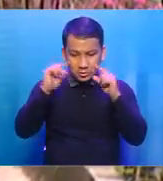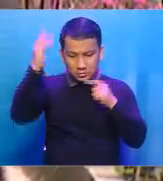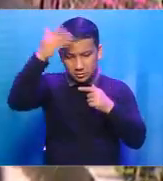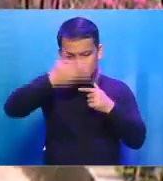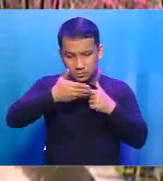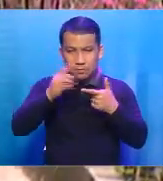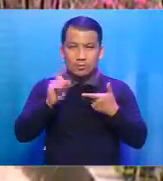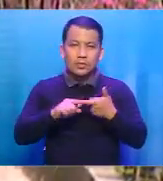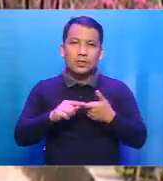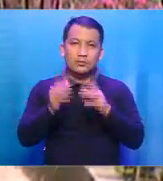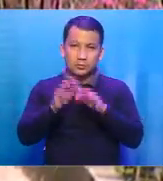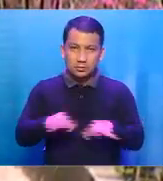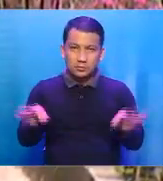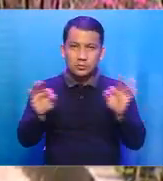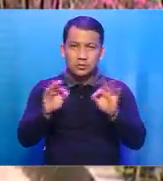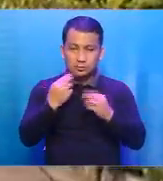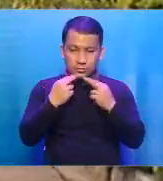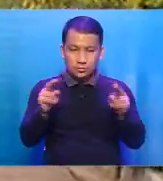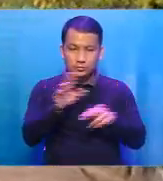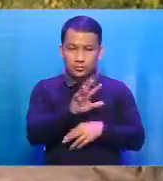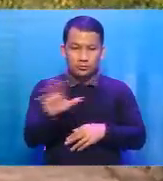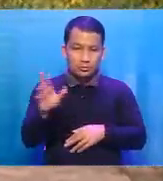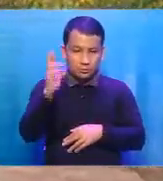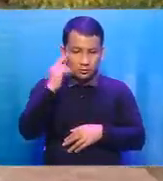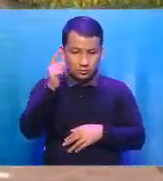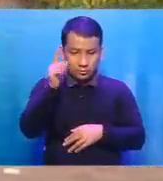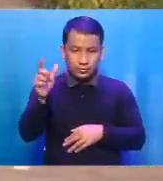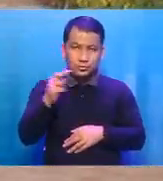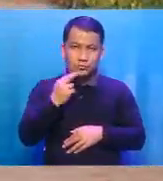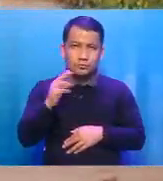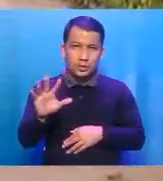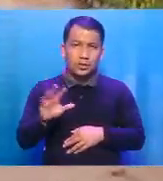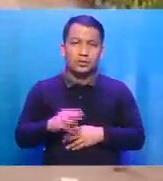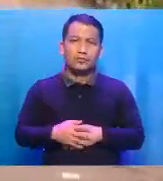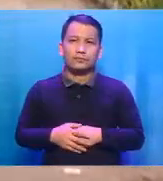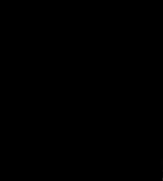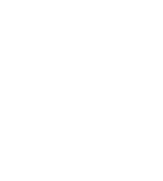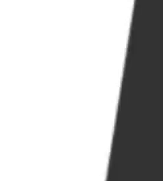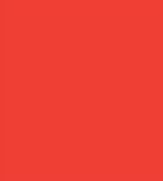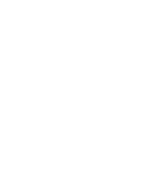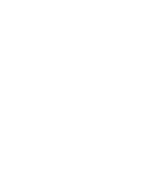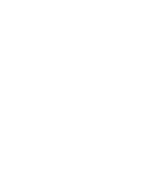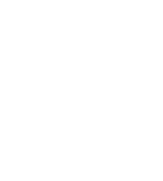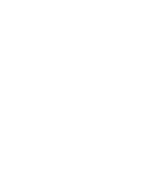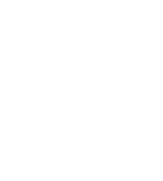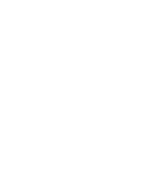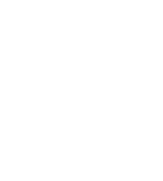mask. Nagbabalita mula sa Frontline, Romy Lopez, News 5.